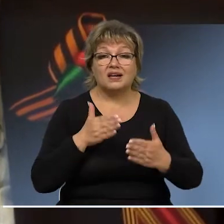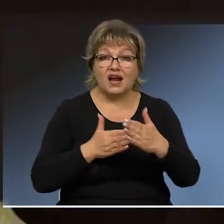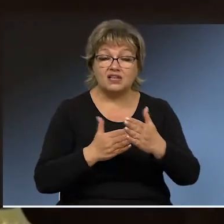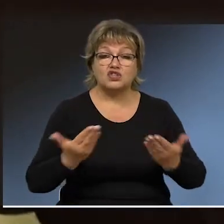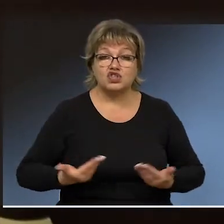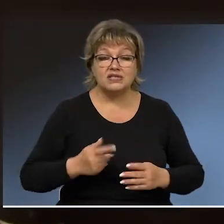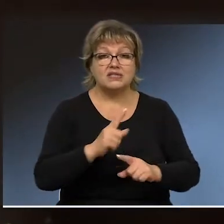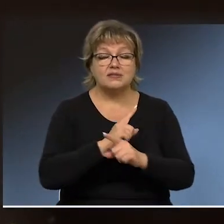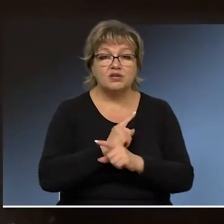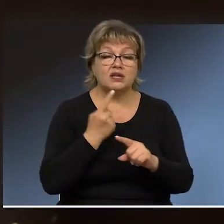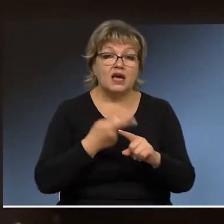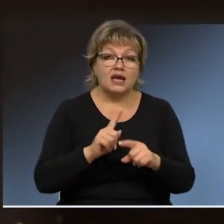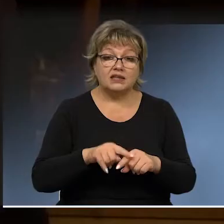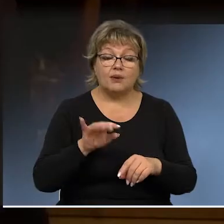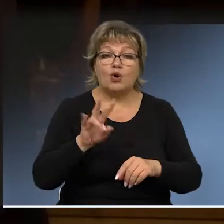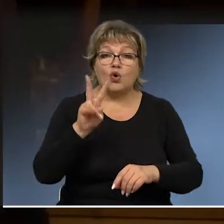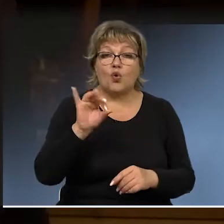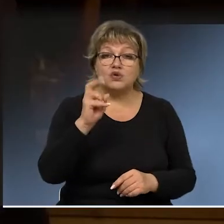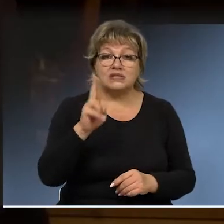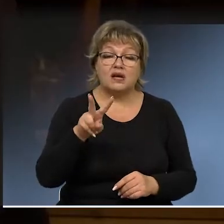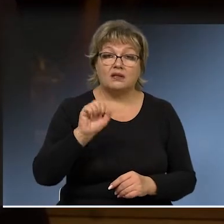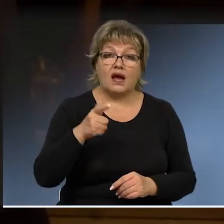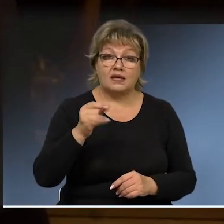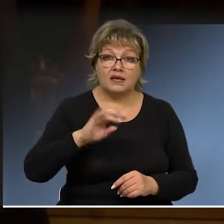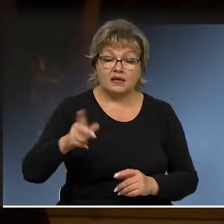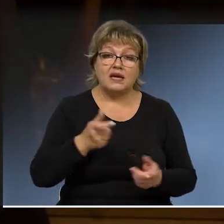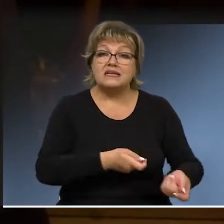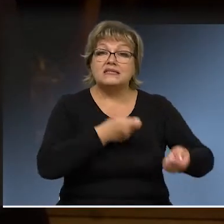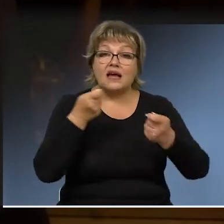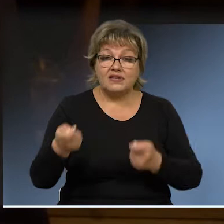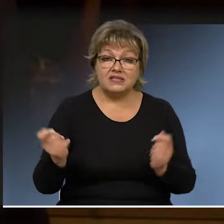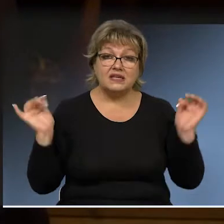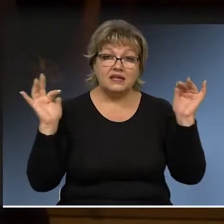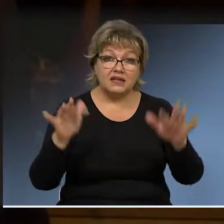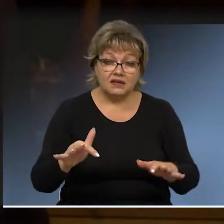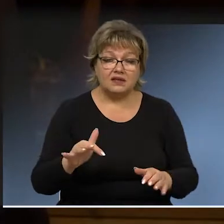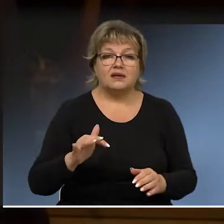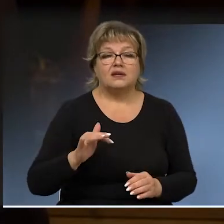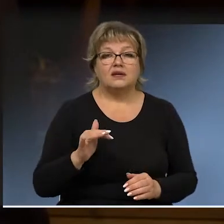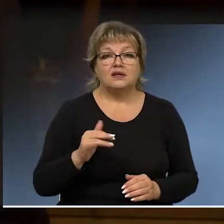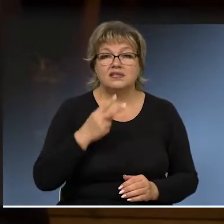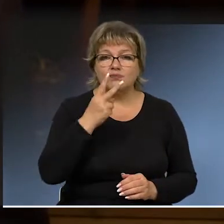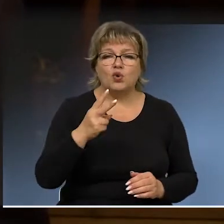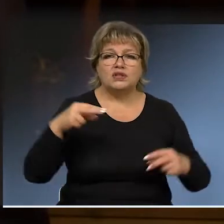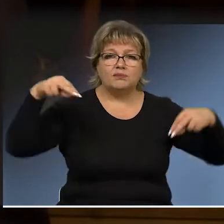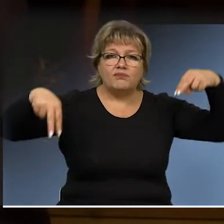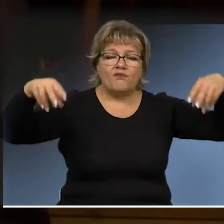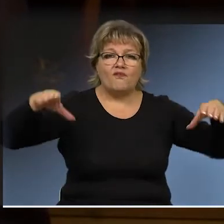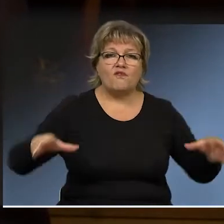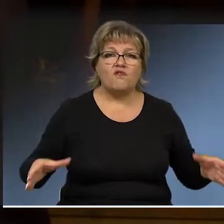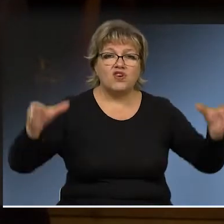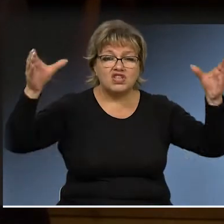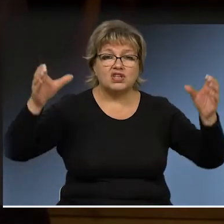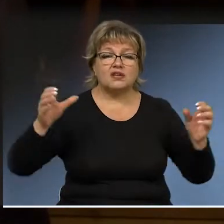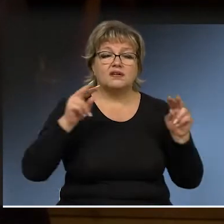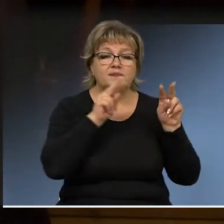грани жизни и смерти и там life концлагерь жизни нас туда и на песню смотрим вышки